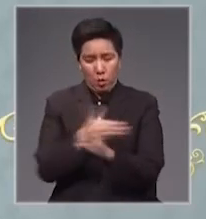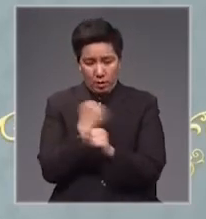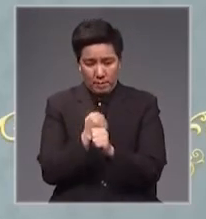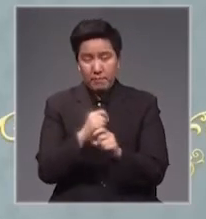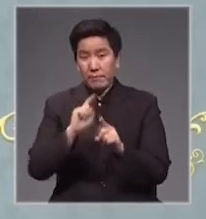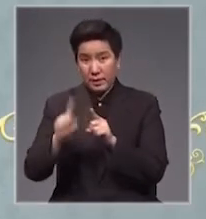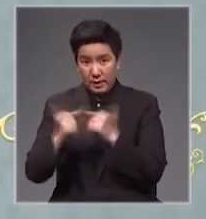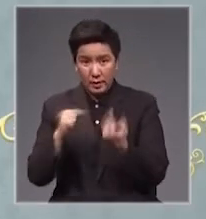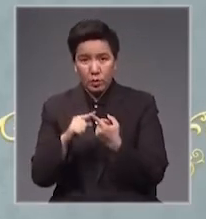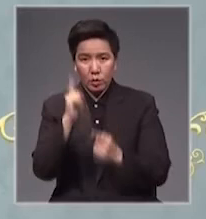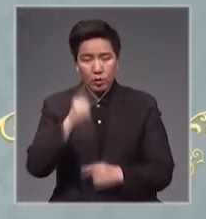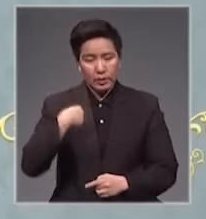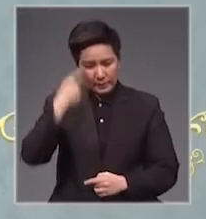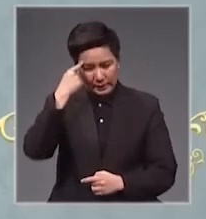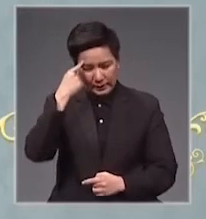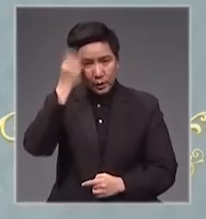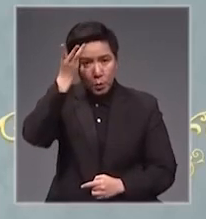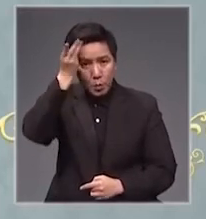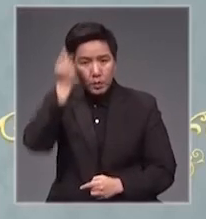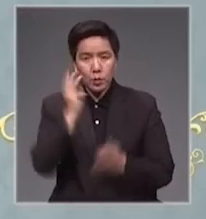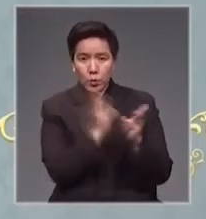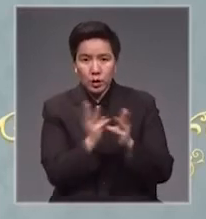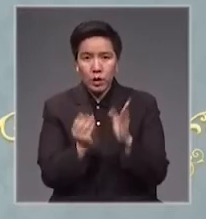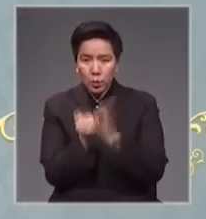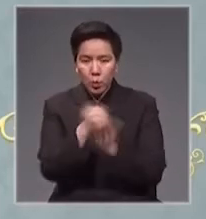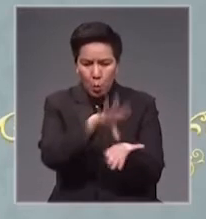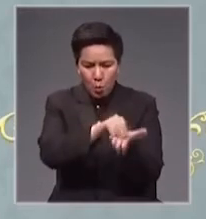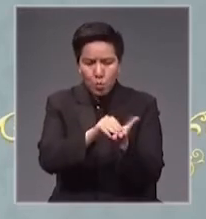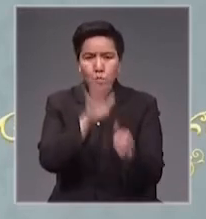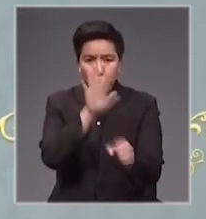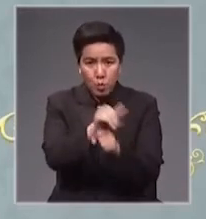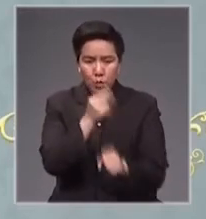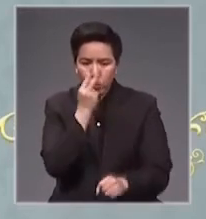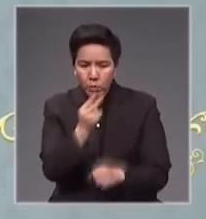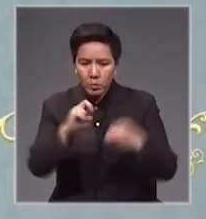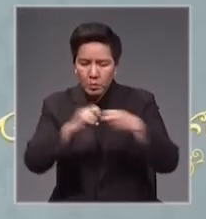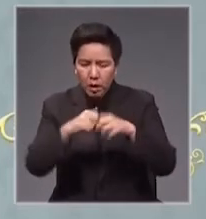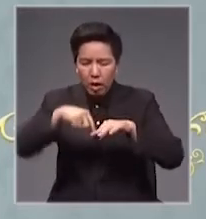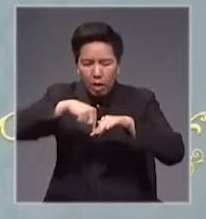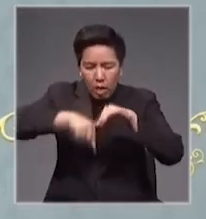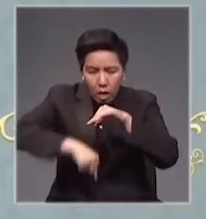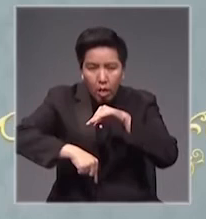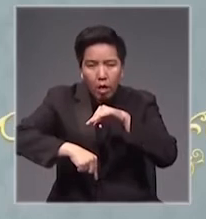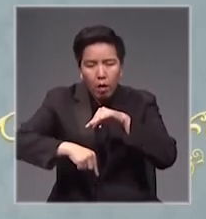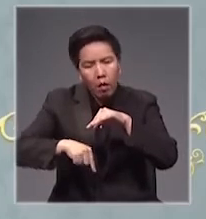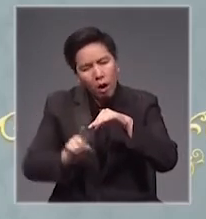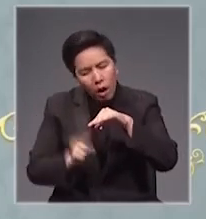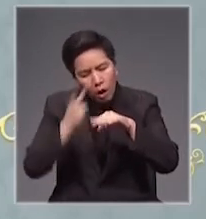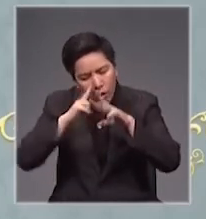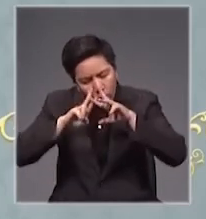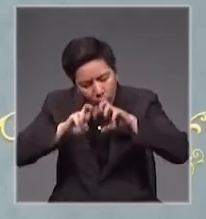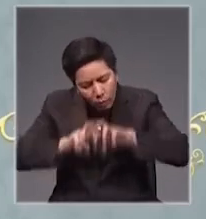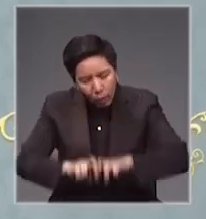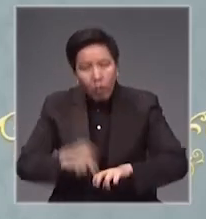ๆกรุณามีศักดิ์มีหลักคิดที่ถูกต้องมีข้อมูลที่เพียงพอมองปัญหาที่ทับซ้อนให้ออกแกะออกมาจะได้รู้ว่าเราจะต้องแก้ไขอะไร